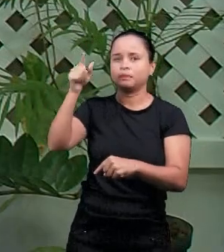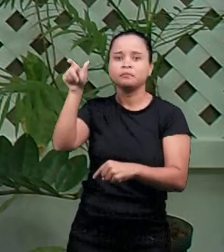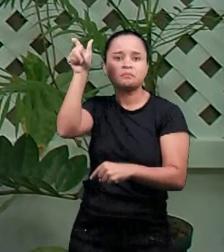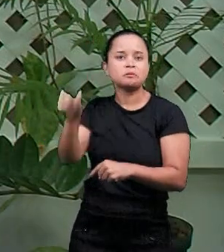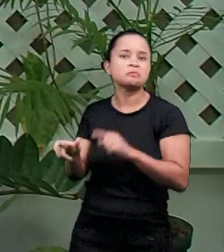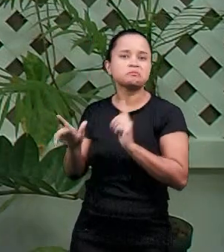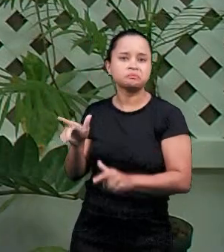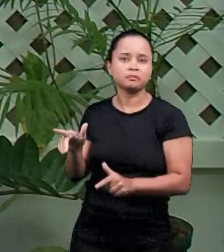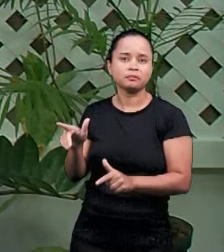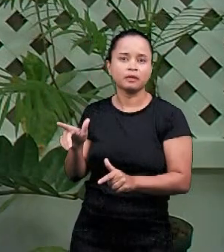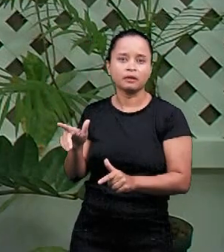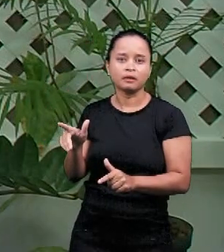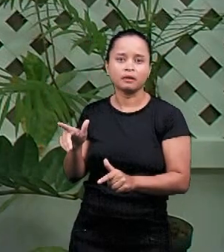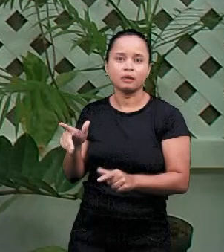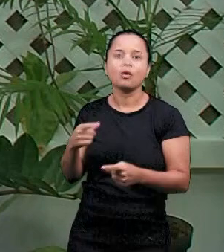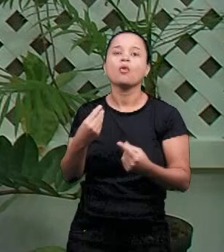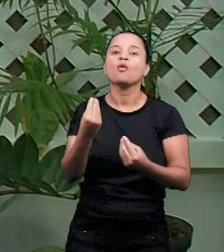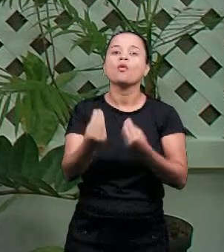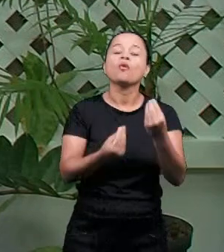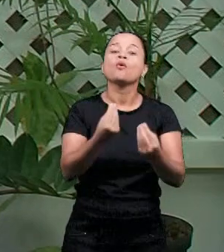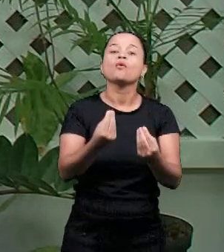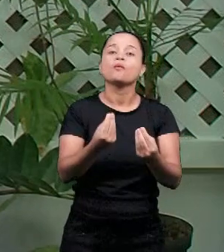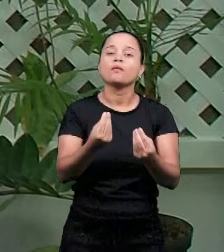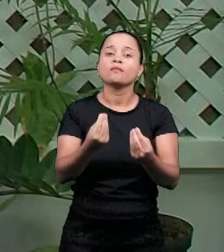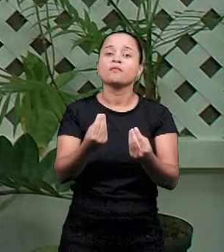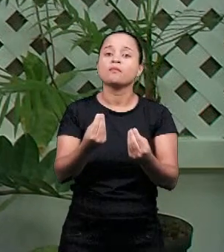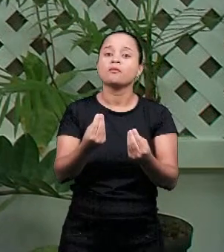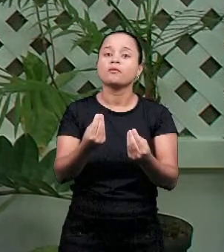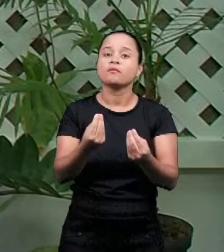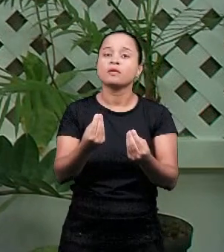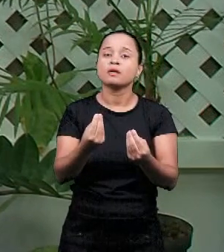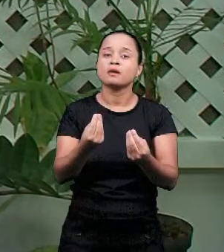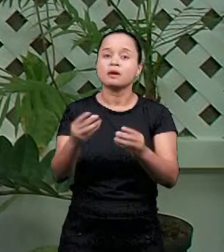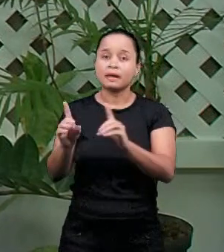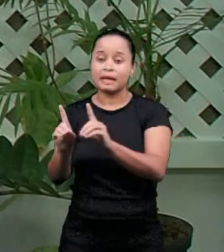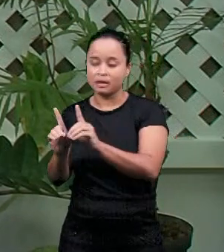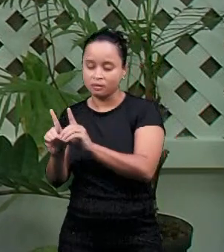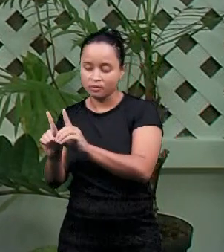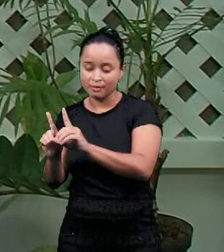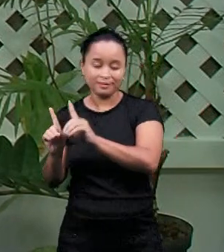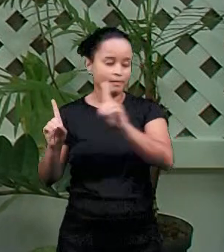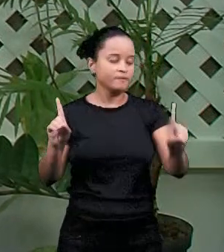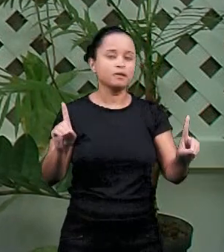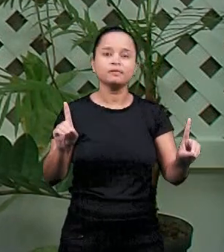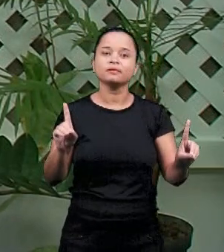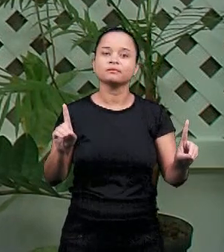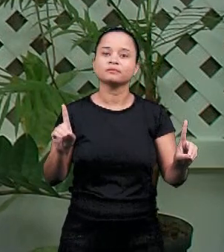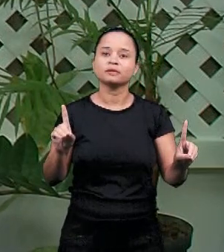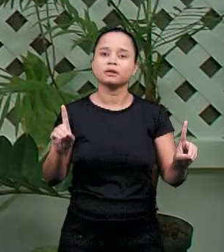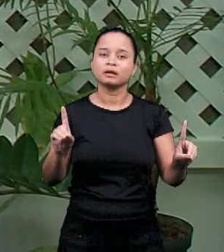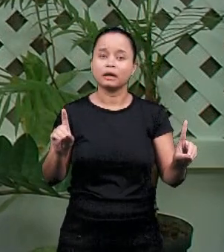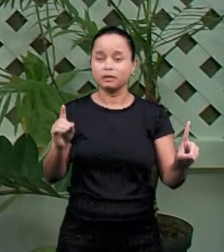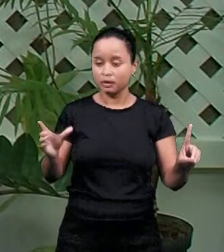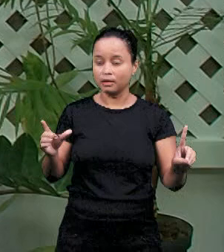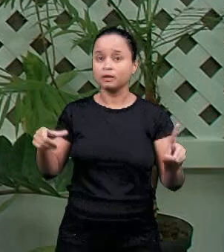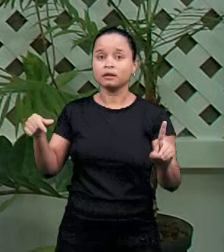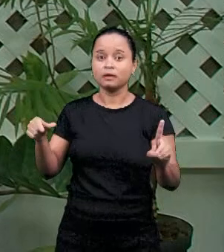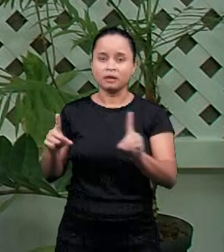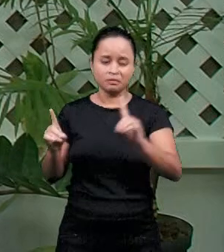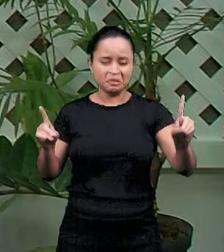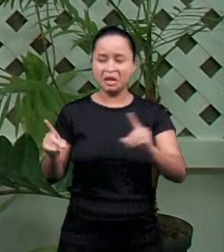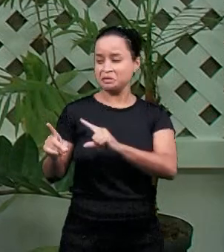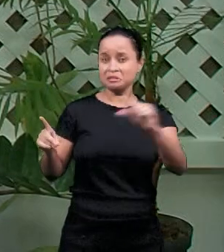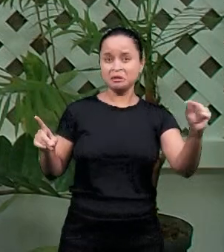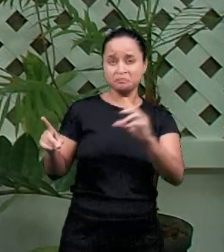Et la traduction au pied de la lettre, c'est il chute, il sort du milieu, il part.